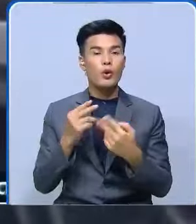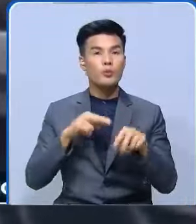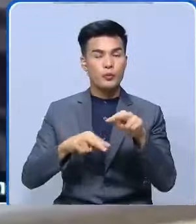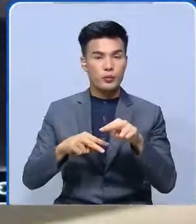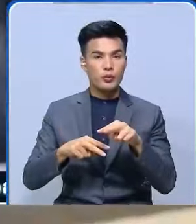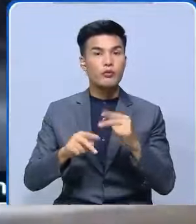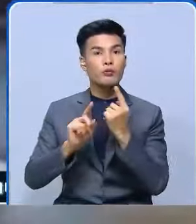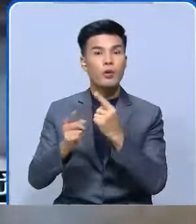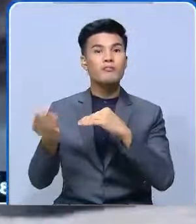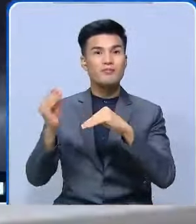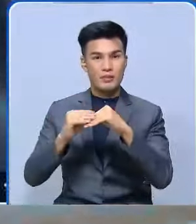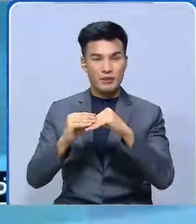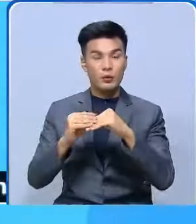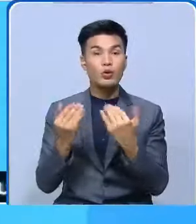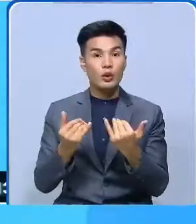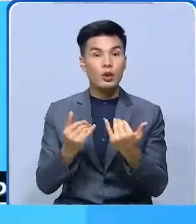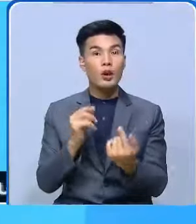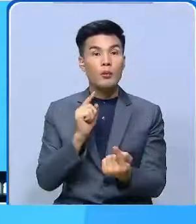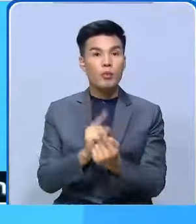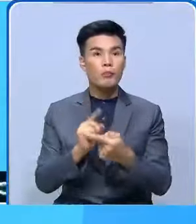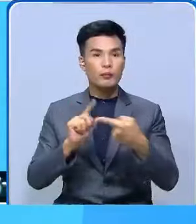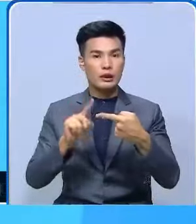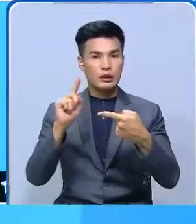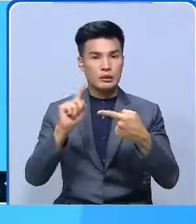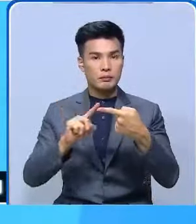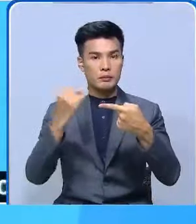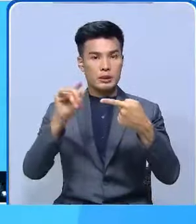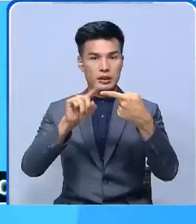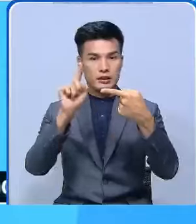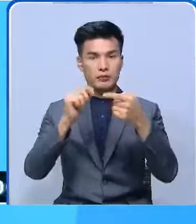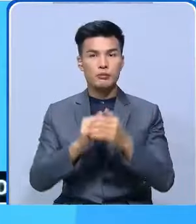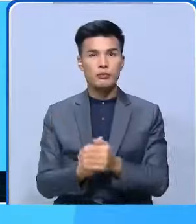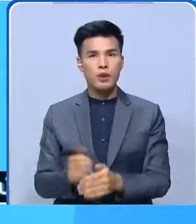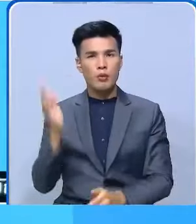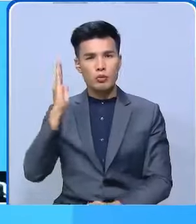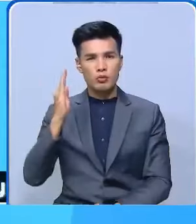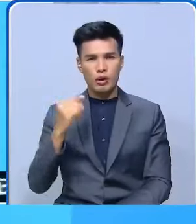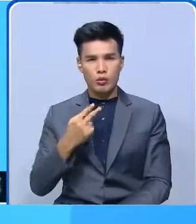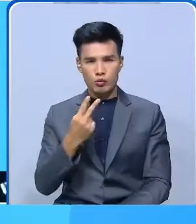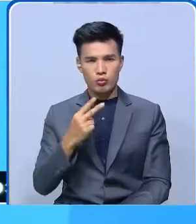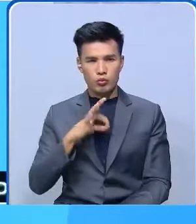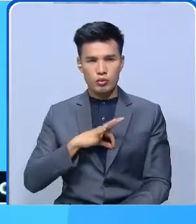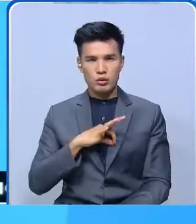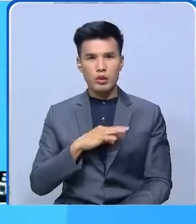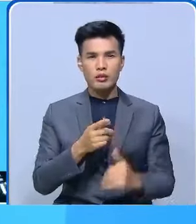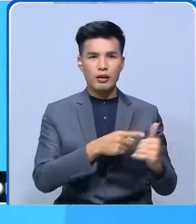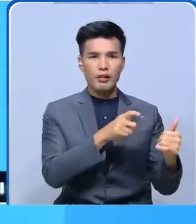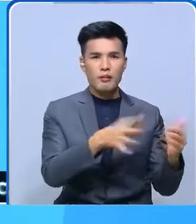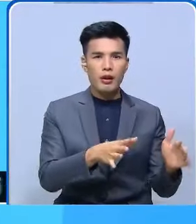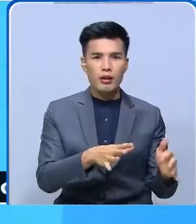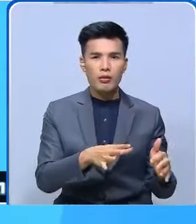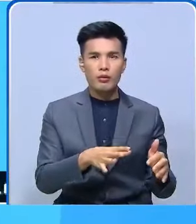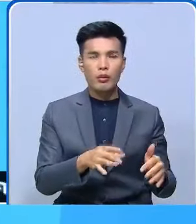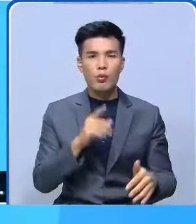งข้อกล่าวหาเพิ่มเติมเข้าไปเบื้องต้นตอนนี้เจอหนึ่งข้อหาก่อน บางคนก็บอกว่าผู้ชายเนี่ยไม่แมนเลยนะคนตายเนี่ยตายไปแล้วพูดไม่